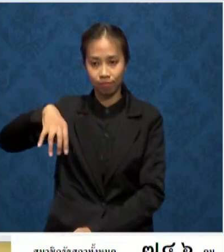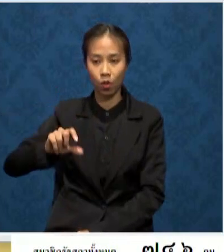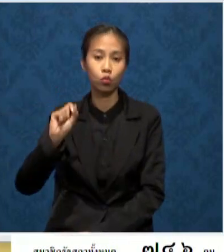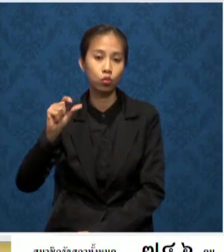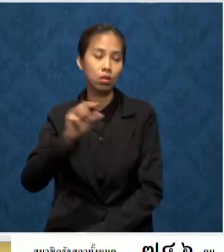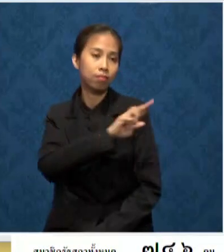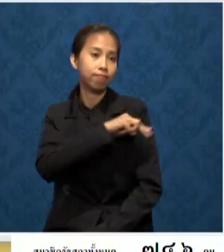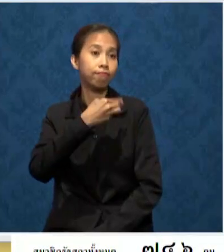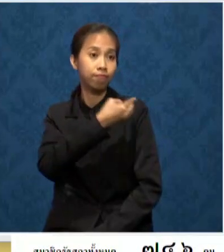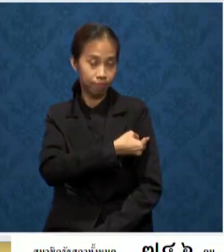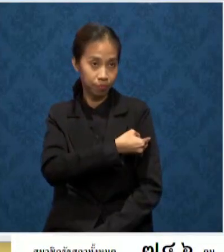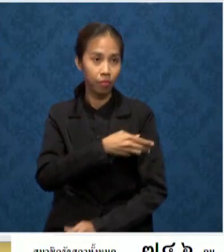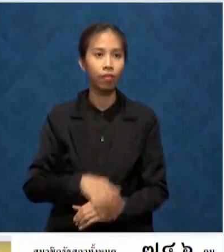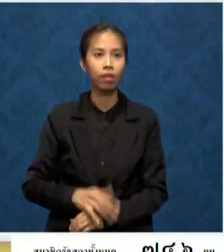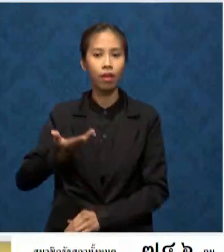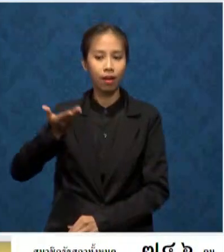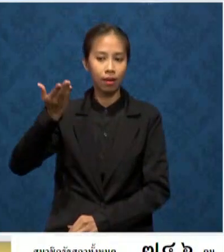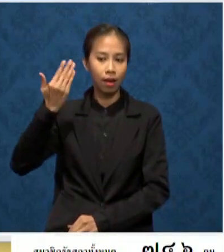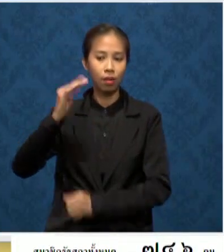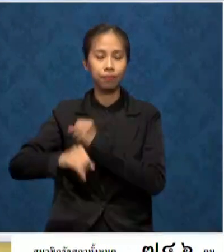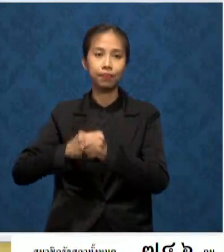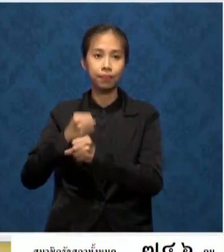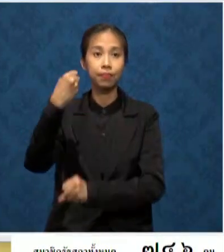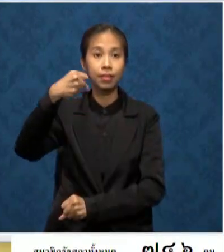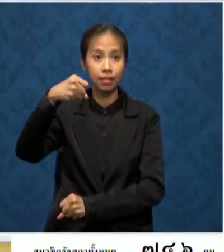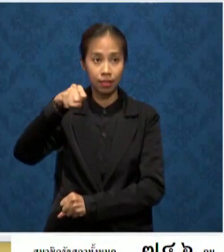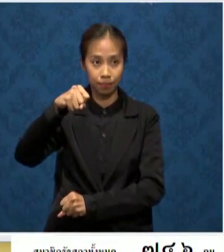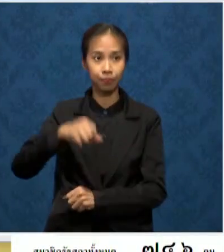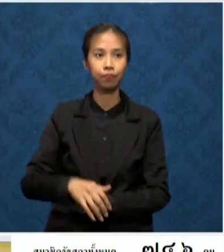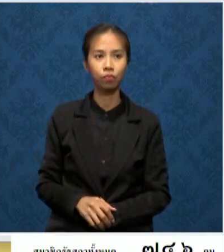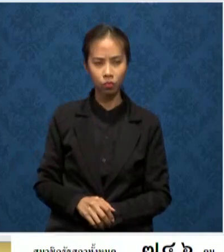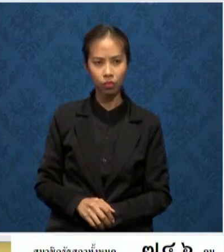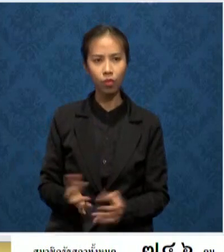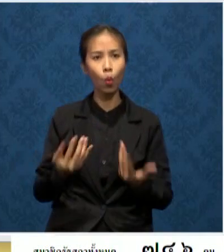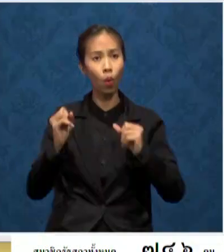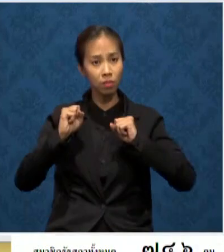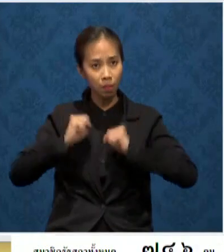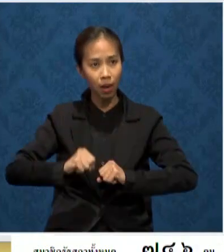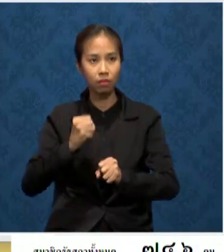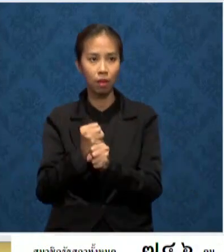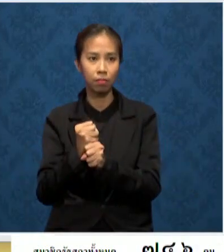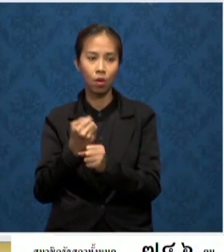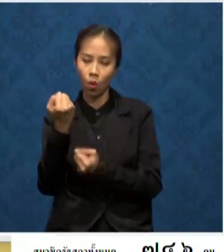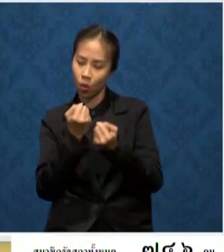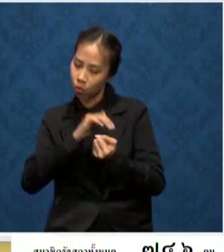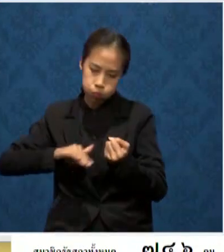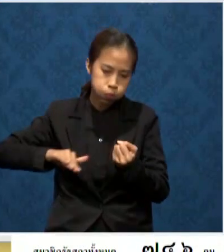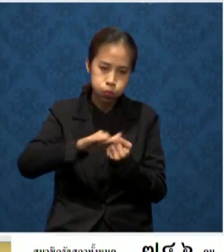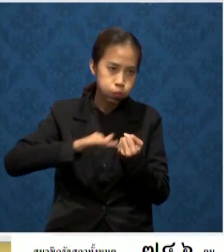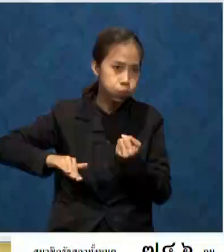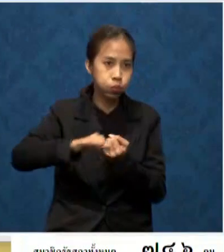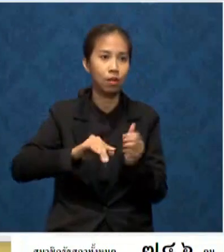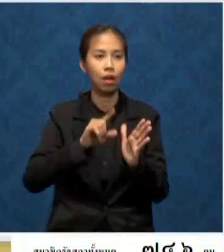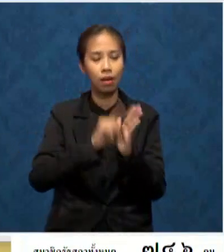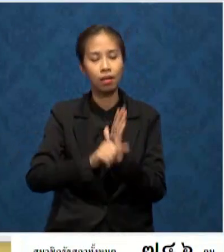ยเมื่อ 10 ปีที่แล้วขีดคามสามารถเราสามารออกปริบัติการภายใน